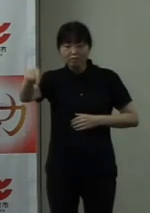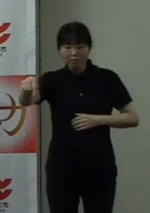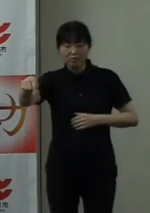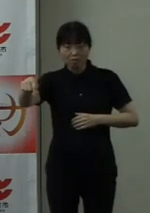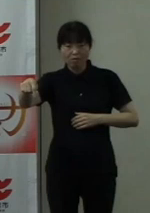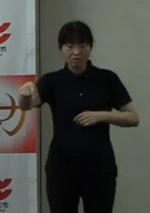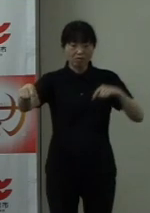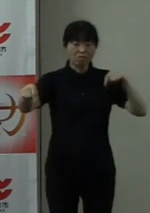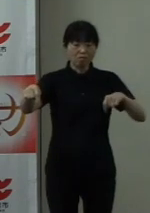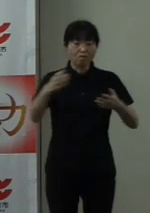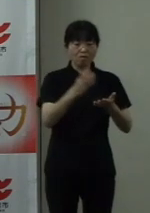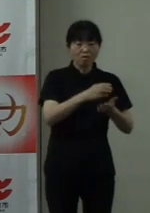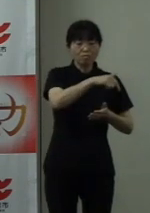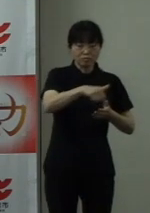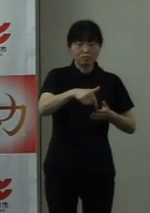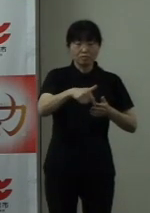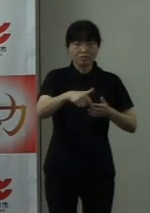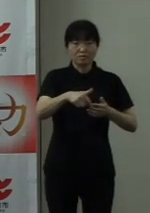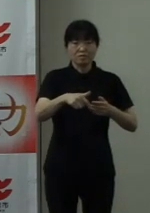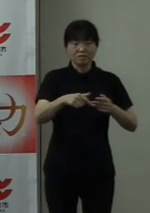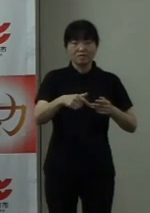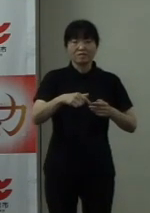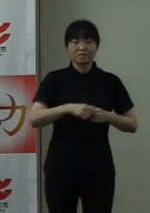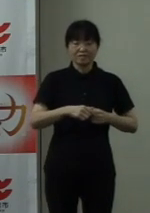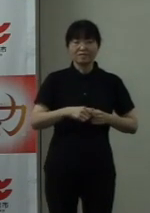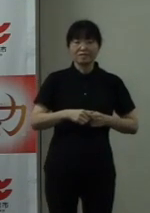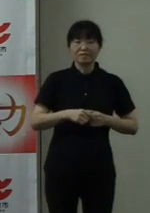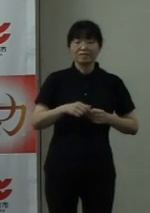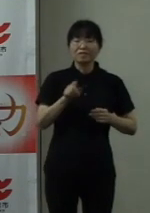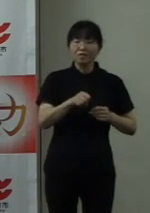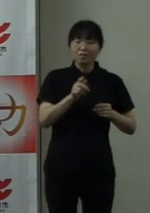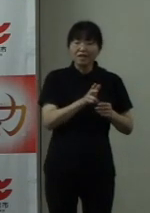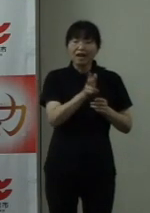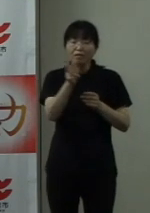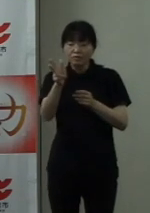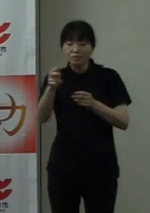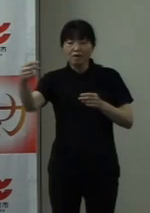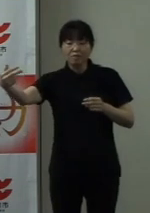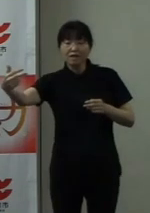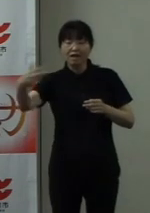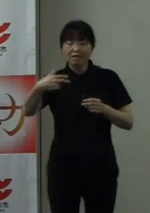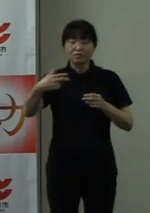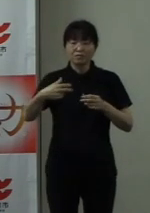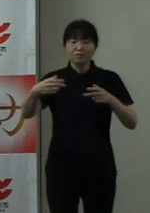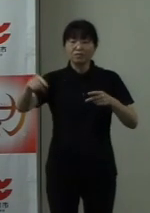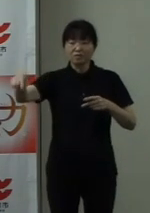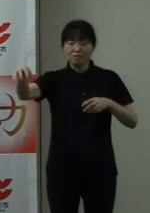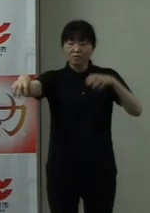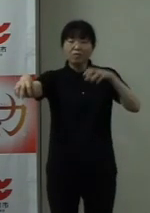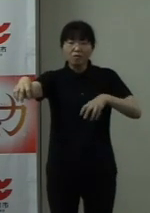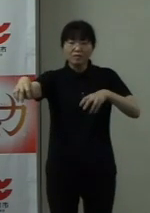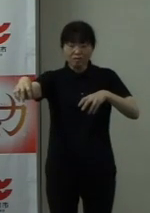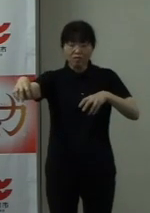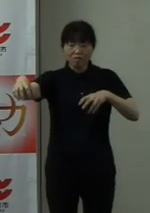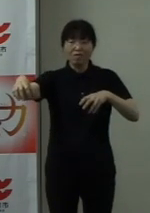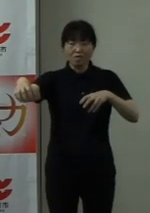の方から反対に反対の方向をこちらを移してほしいとか拡大してほしいとか、そういったちょっとやり取りをしてみたい